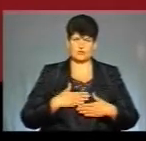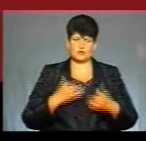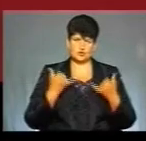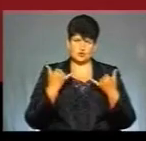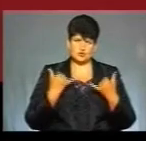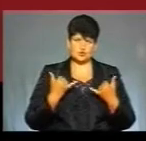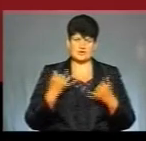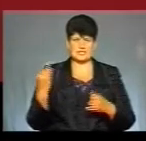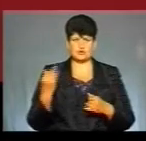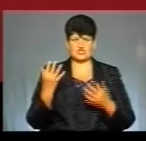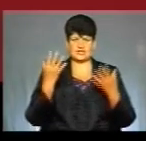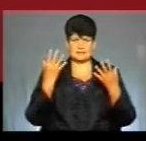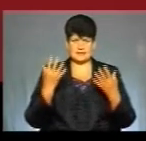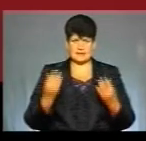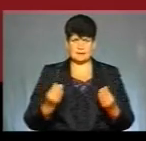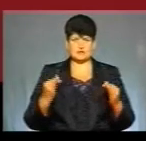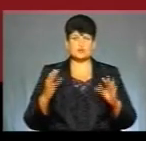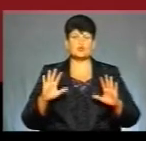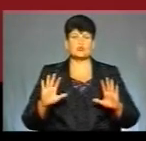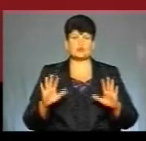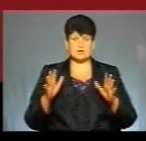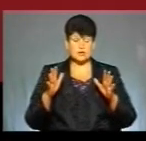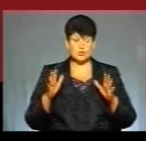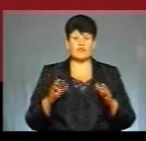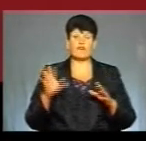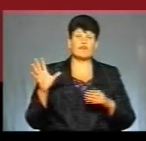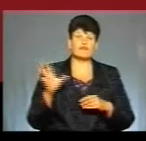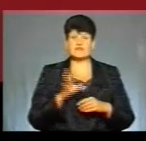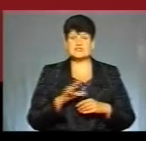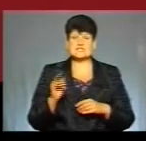таким історичним днем, історичною подією. Всі, хто